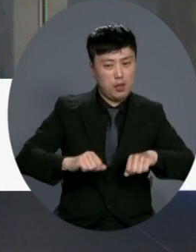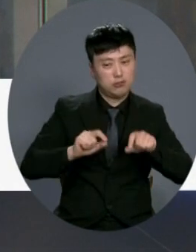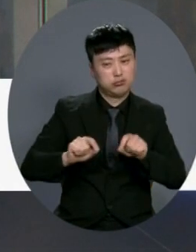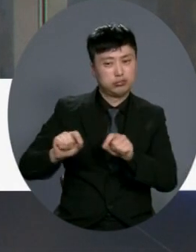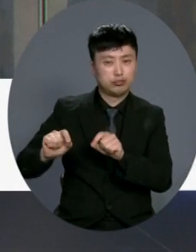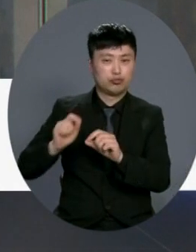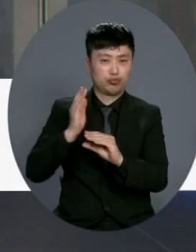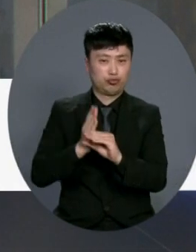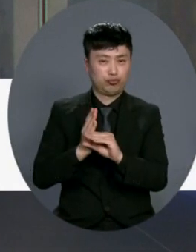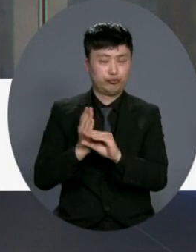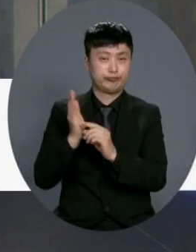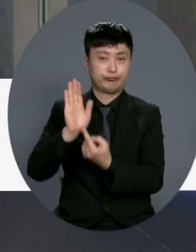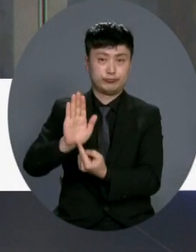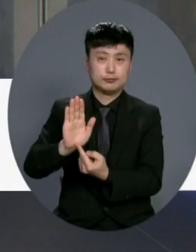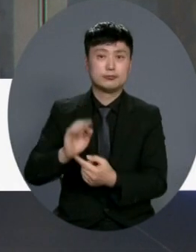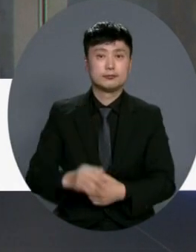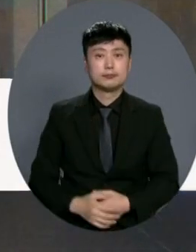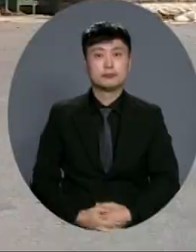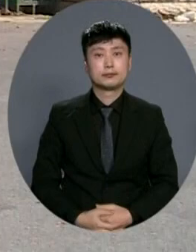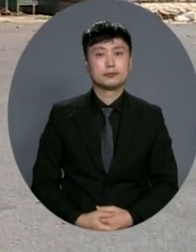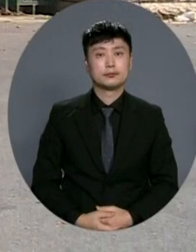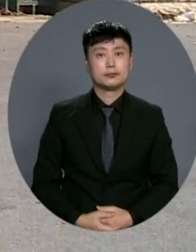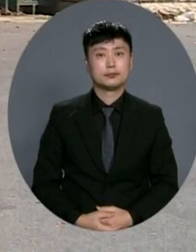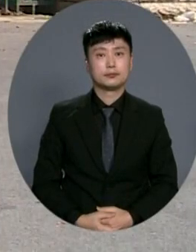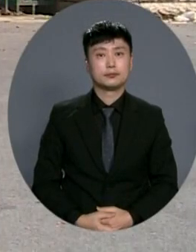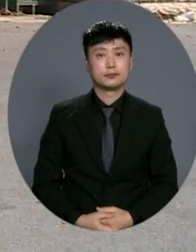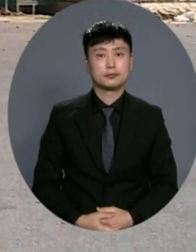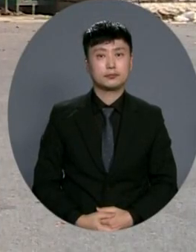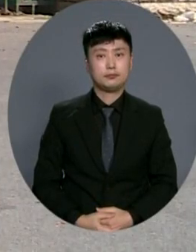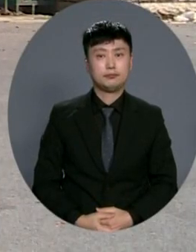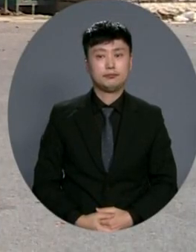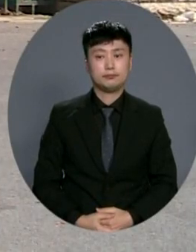있습니다. 김은혜 기자입니다.